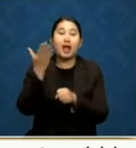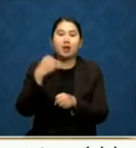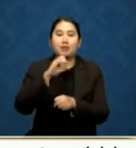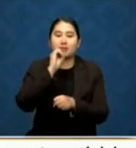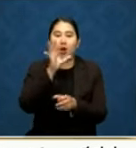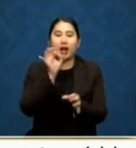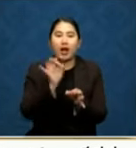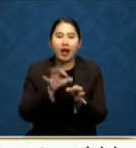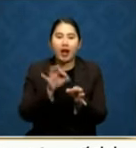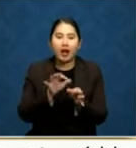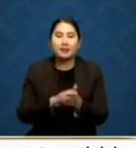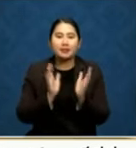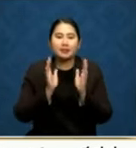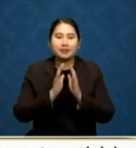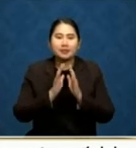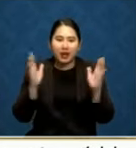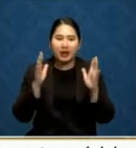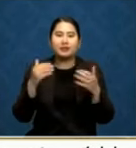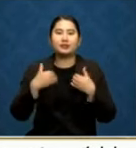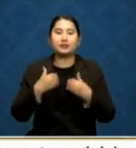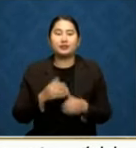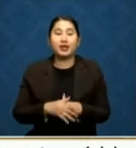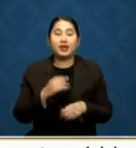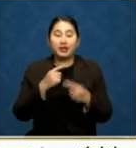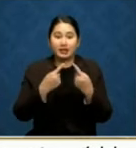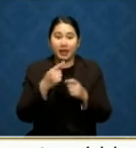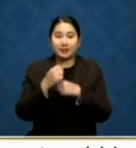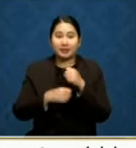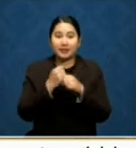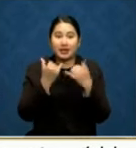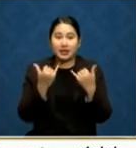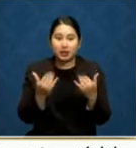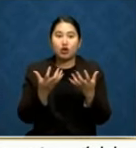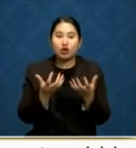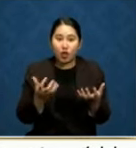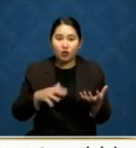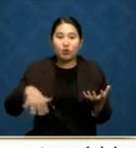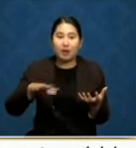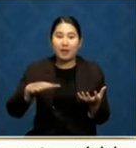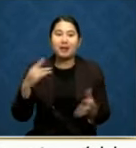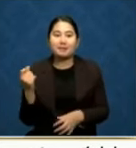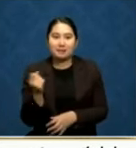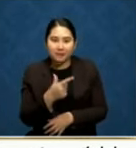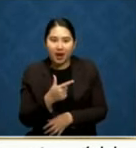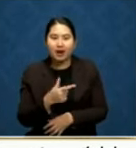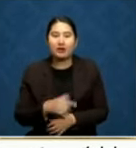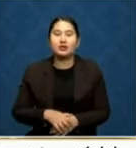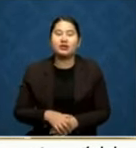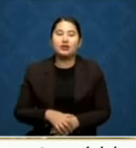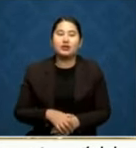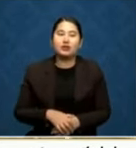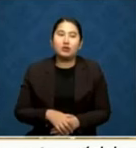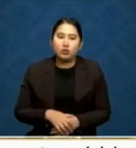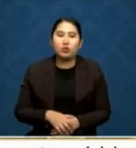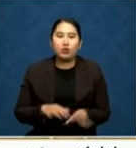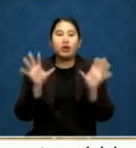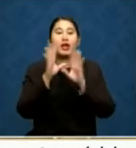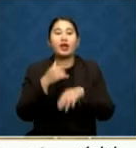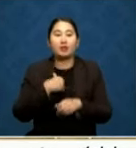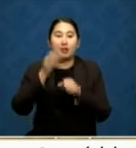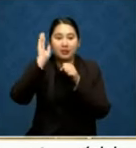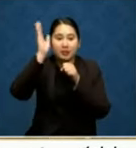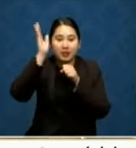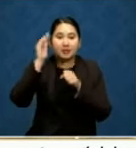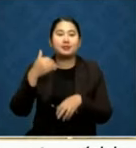าธนาคารมากกาสิ่ค้าทั่วไปแต่ปีนี้สิ่ค้าทั่วไปมากกธนาคารแล้วอย่นผมเคยอภิปรายไว้